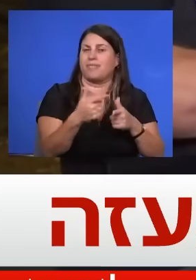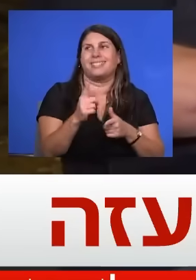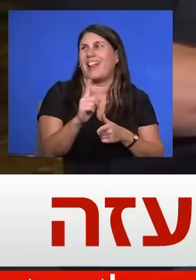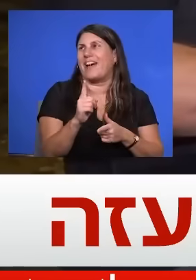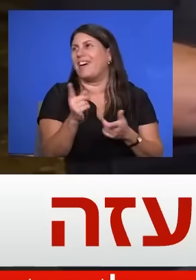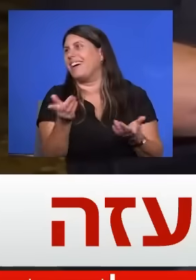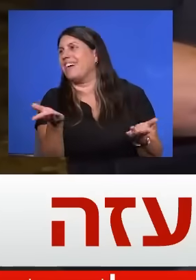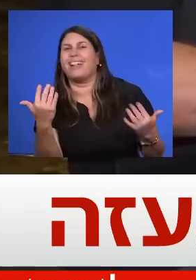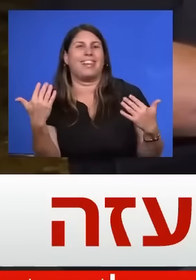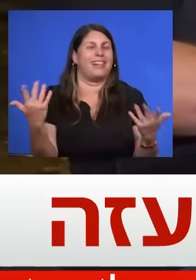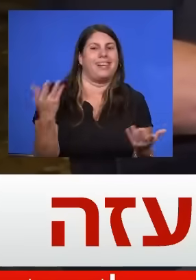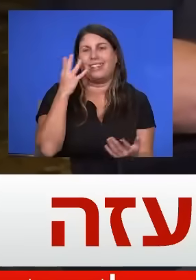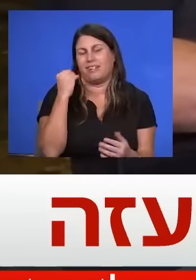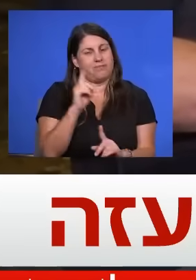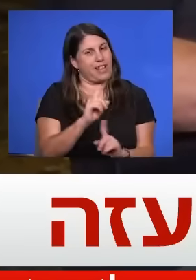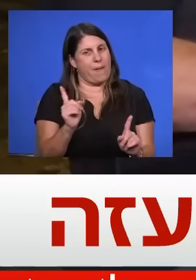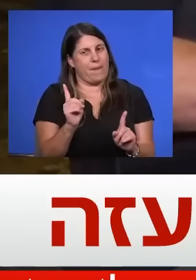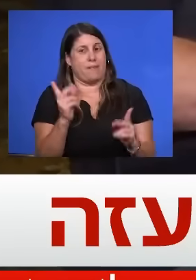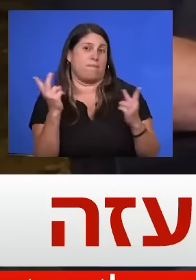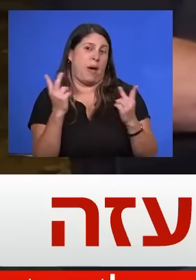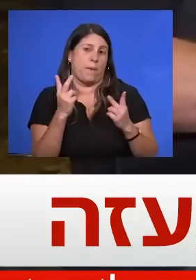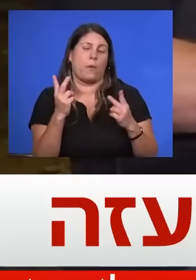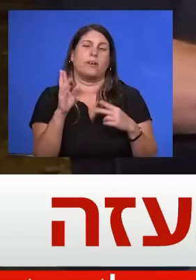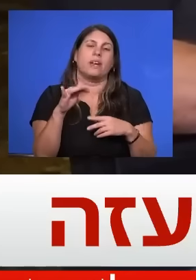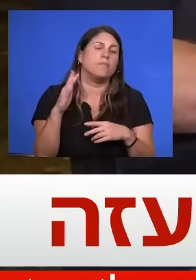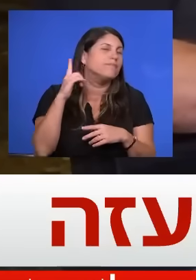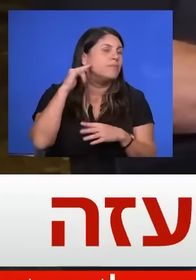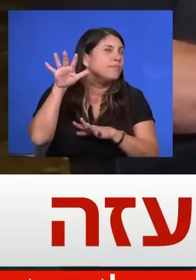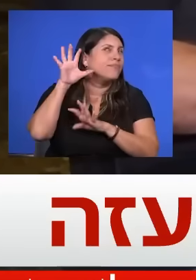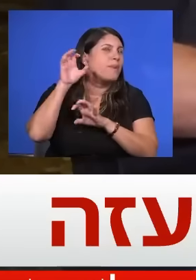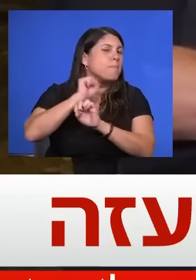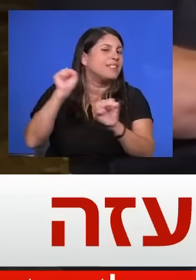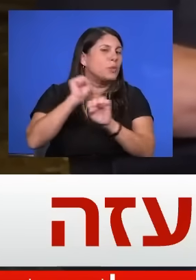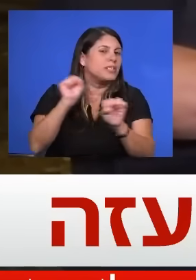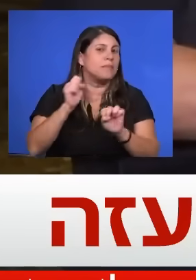לכולנו. אחד, אנחנו שומעים פה ברקע את די הפיצוצים. אני מקווה שעושים לנו הכנה יפה.